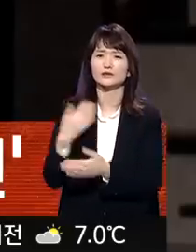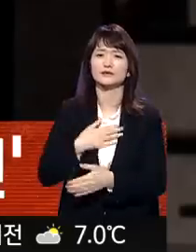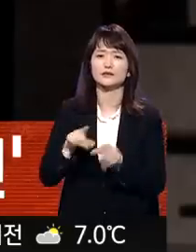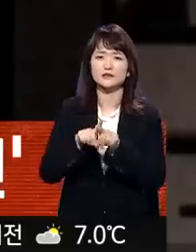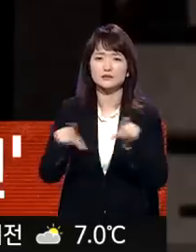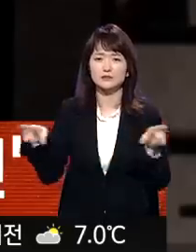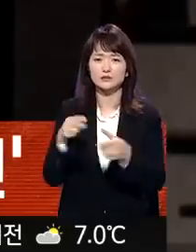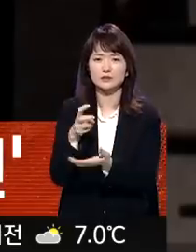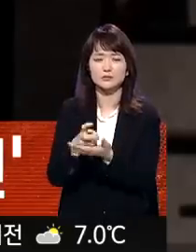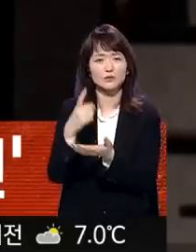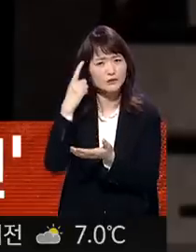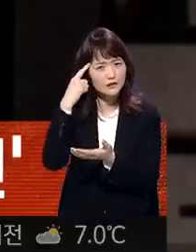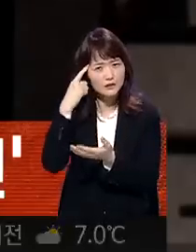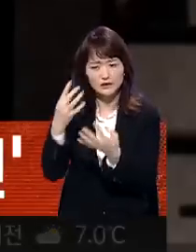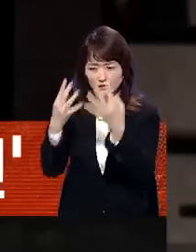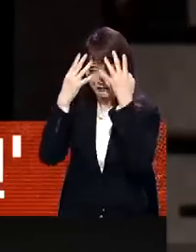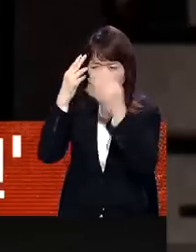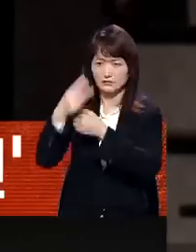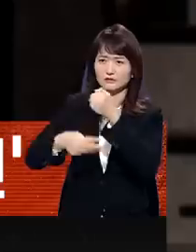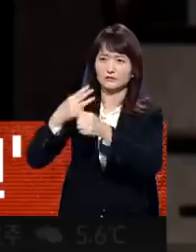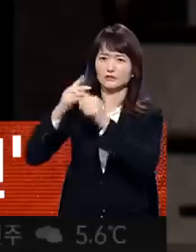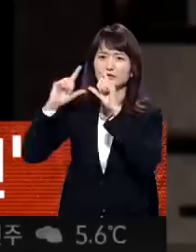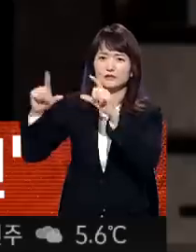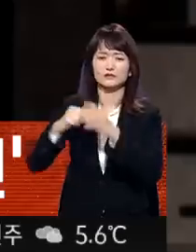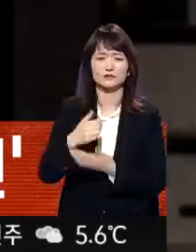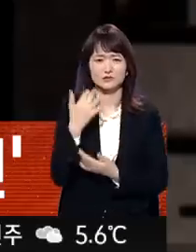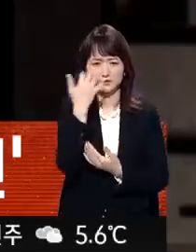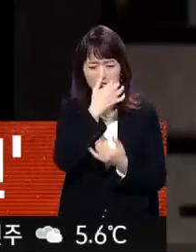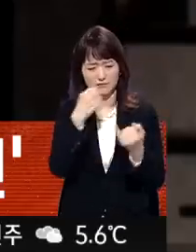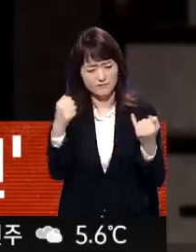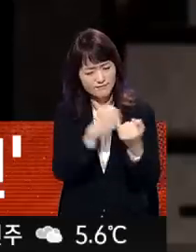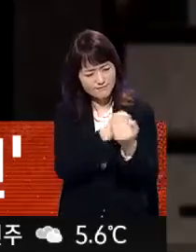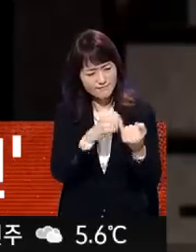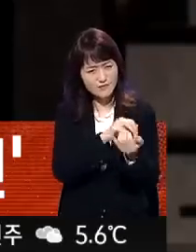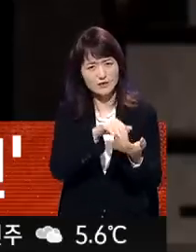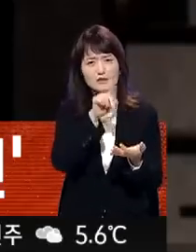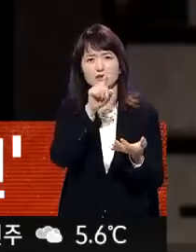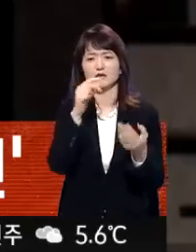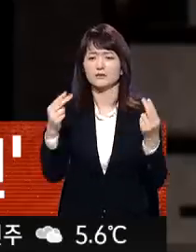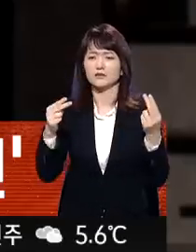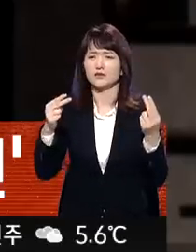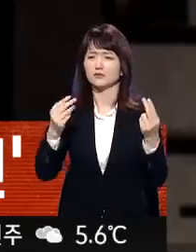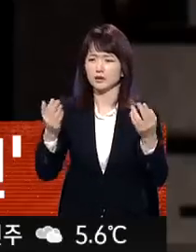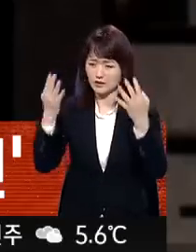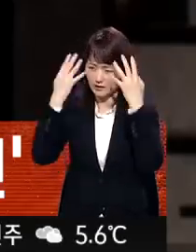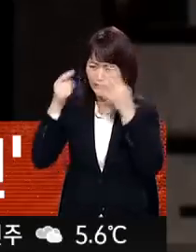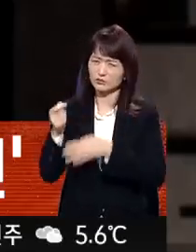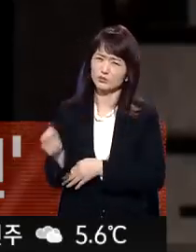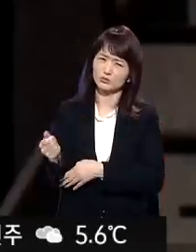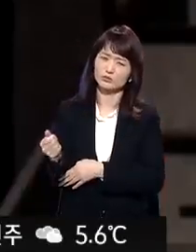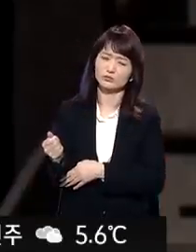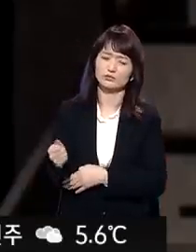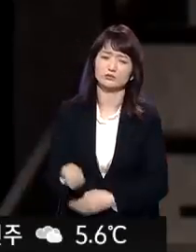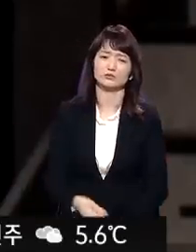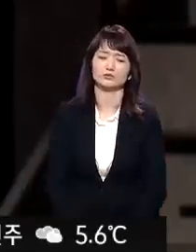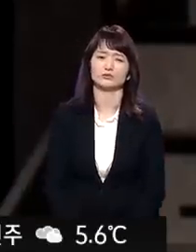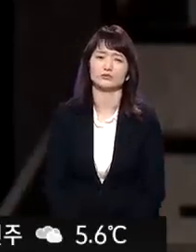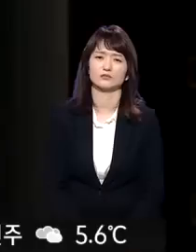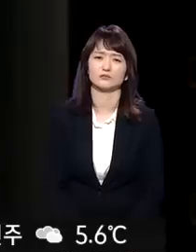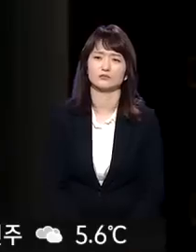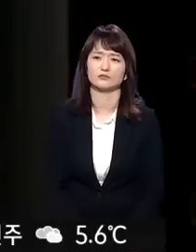일반적인 법감정 3년이라는 것은 예. 11번의 성폭행에 비해서는 너무나 턱없이 낮는 형량이 아닌가 그렇게 생각합니다. 저는